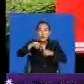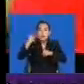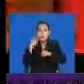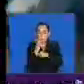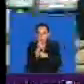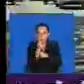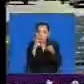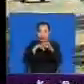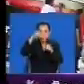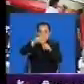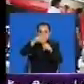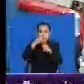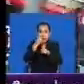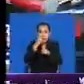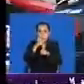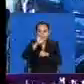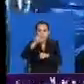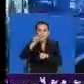E20 ด้วยครับ